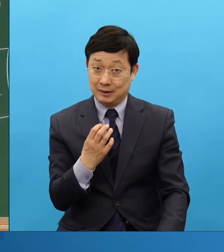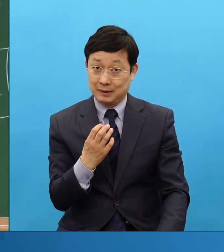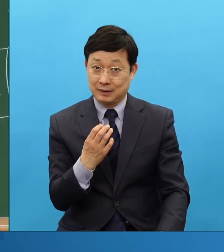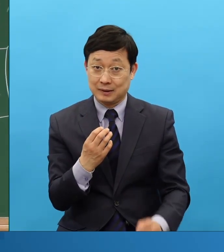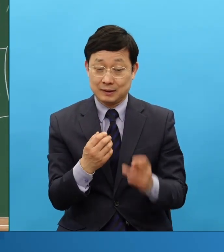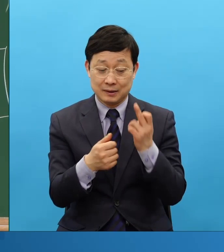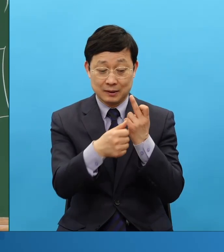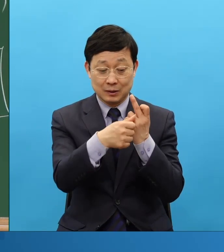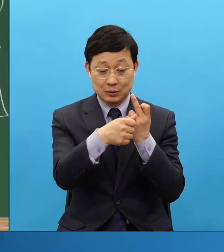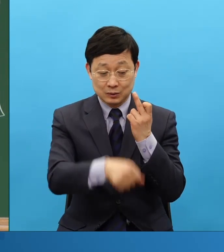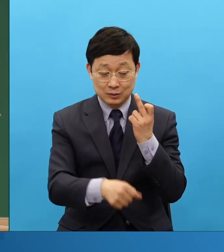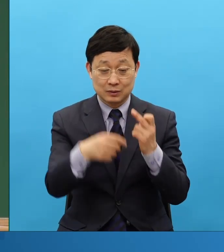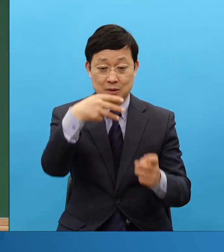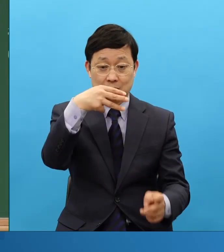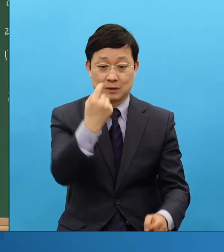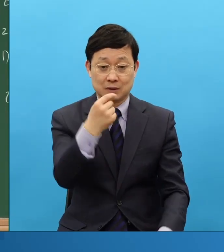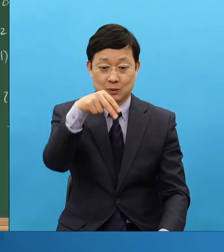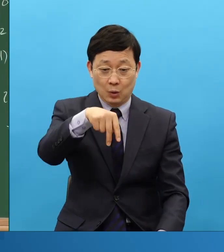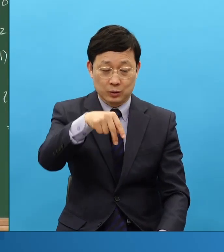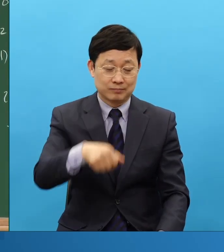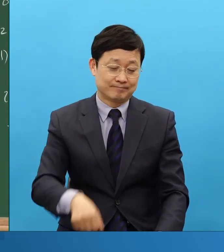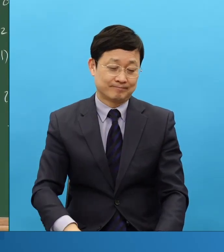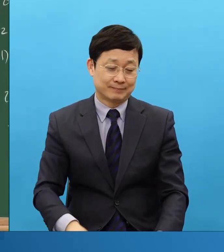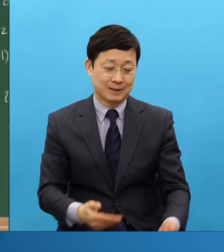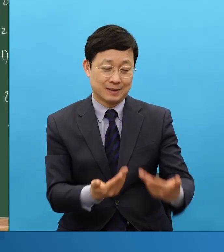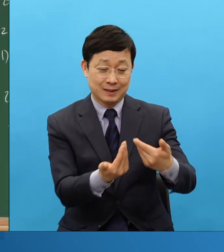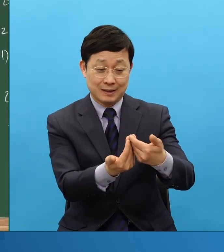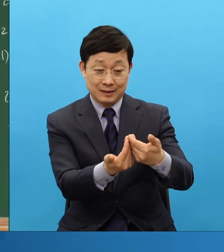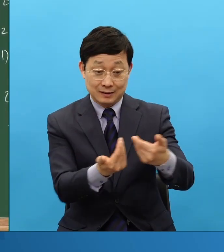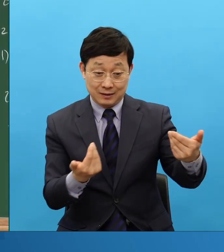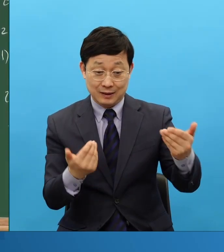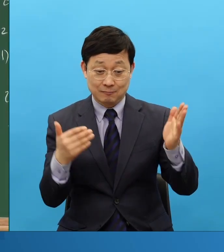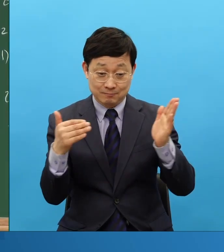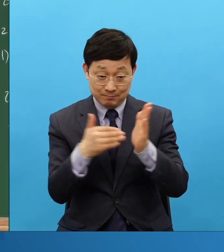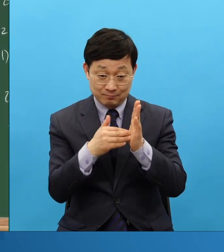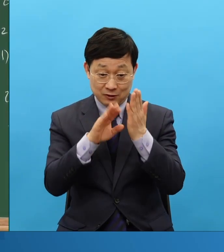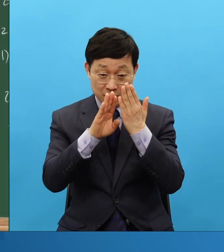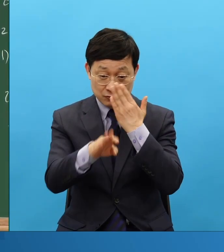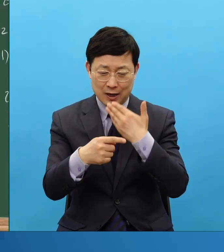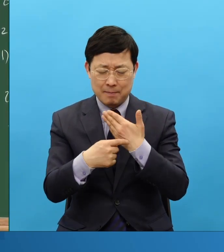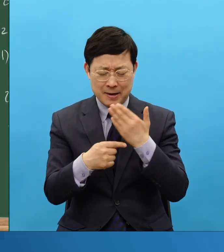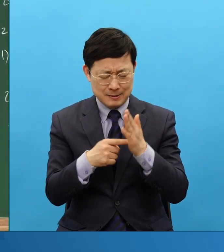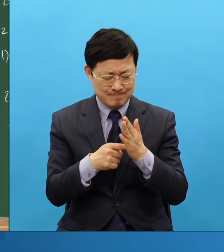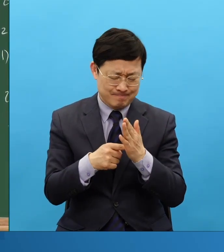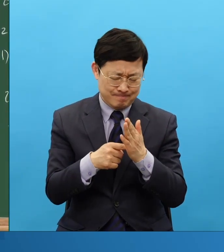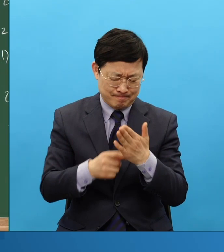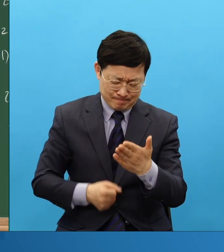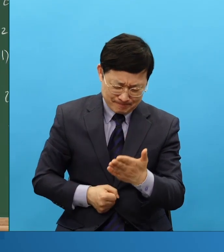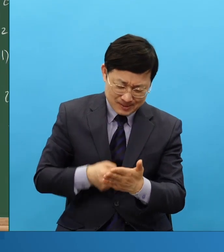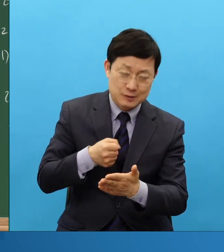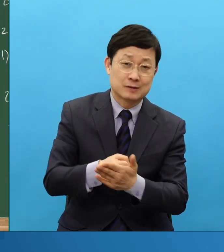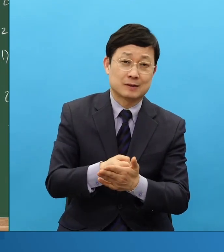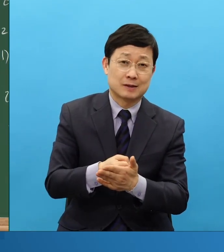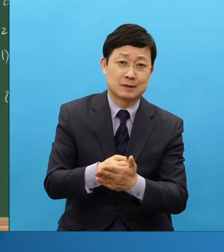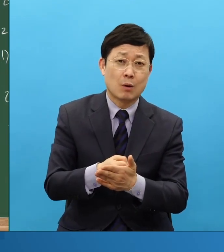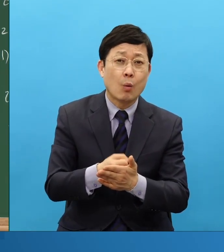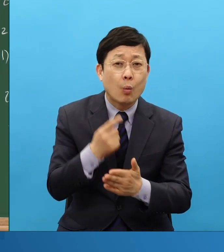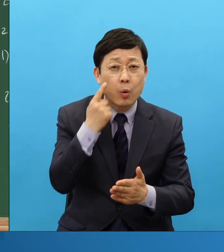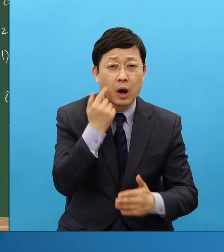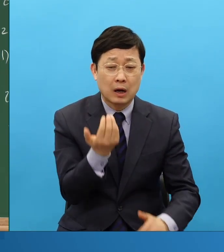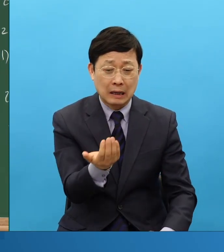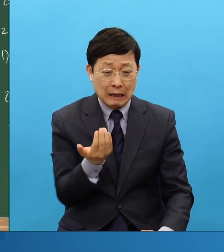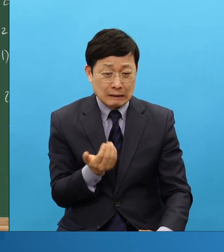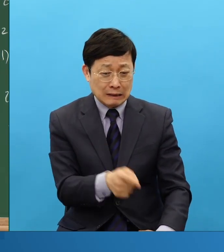Abraham 롯이 아브라함을 떠난 이후에. And after Lot left Abraham, they came to a resolution. 왜냐? Why? 늘 싸우다. 이제 싸우지